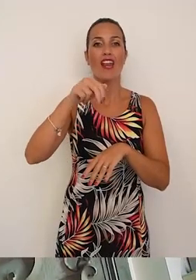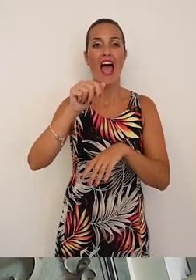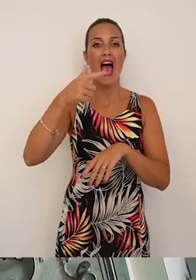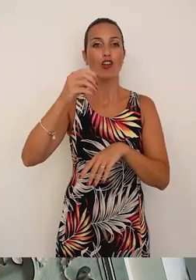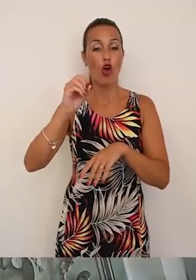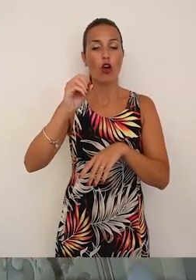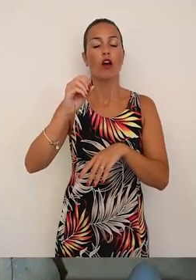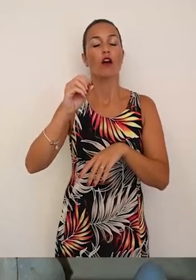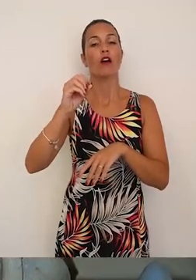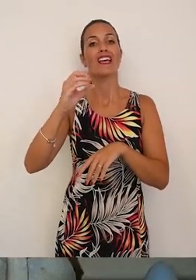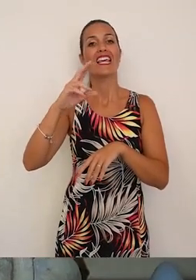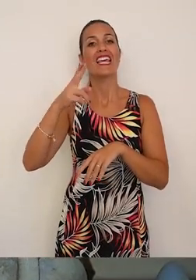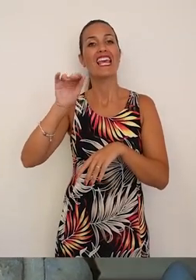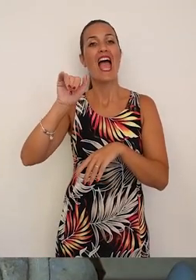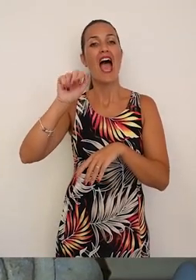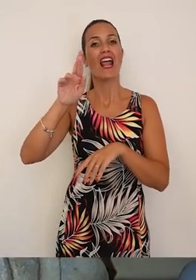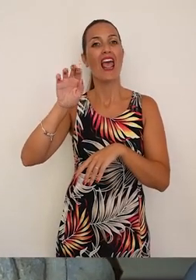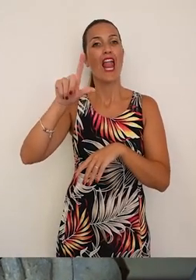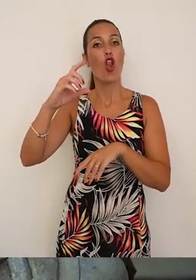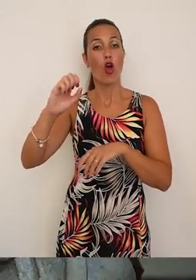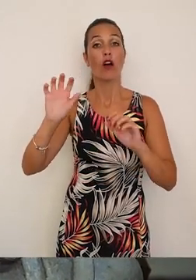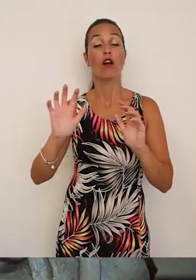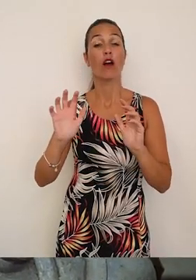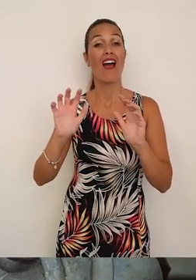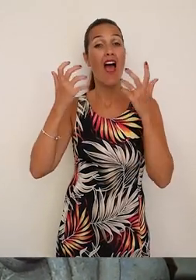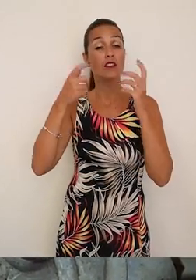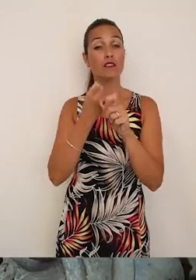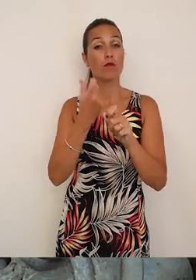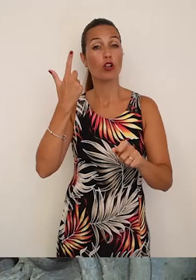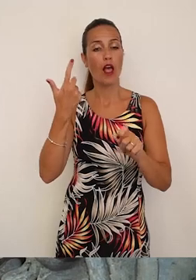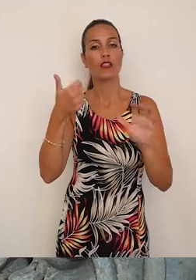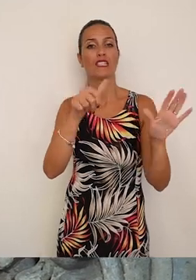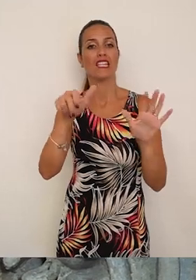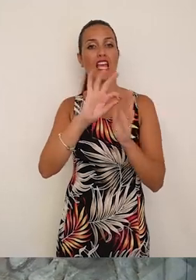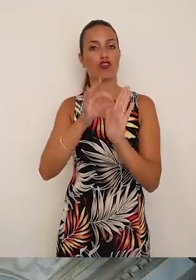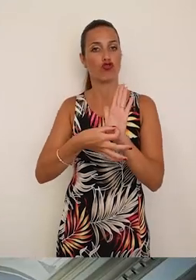di Copertino, importante artista del Seicento.